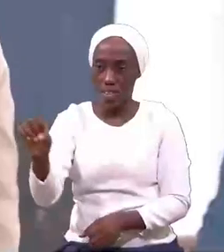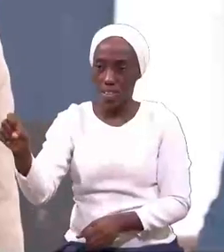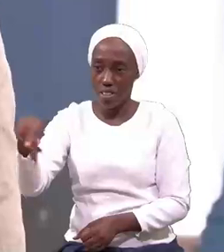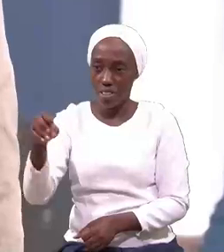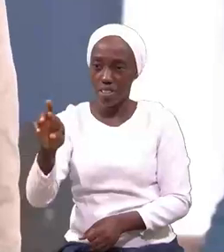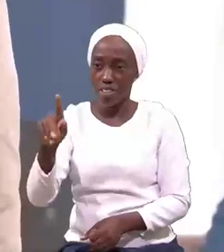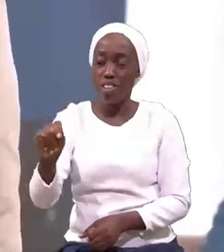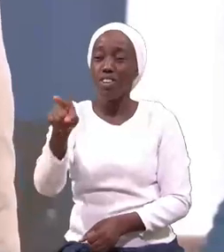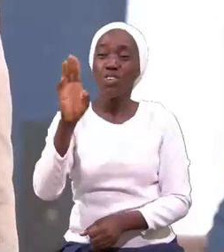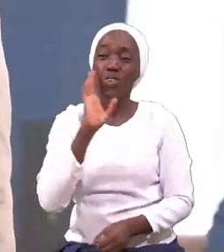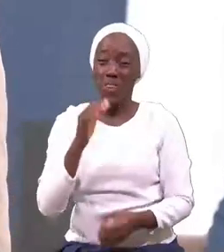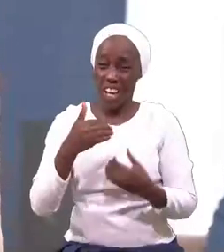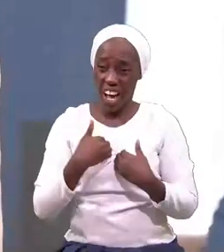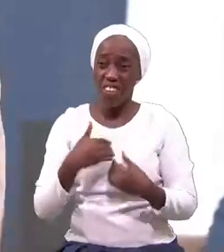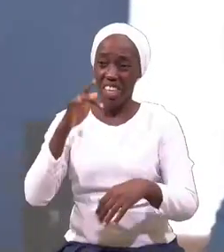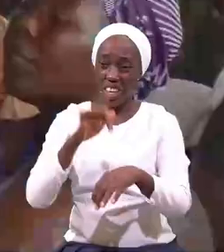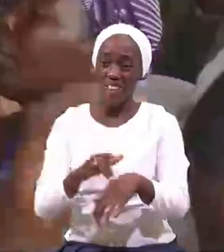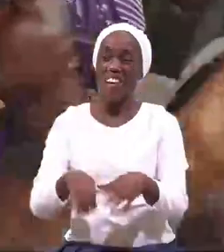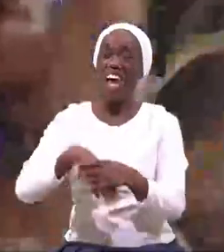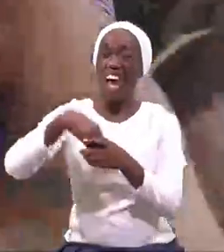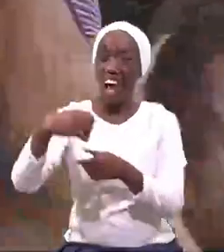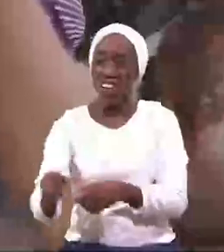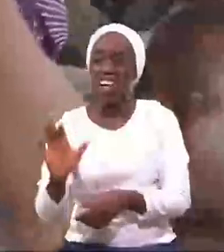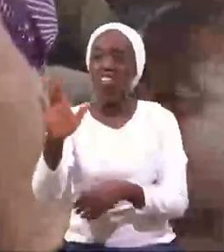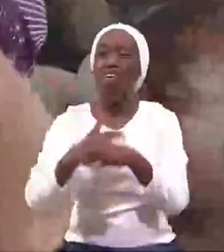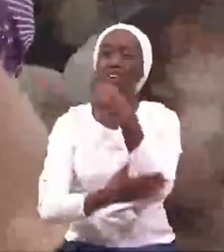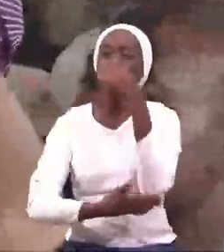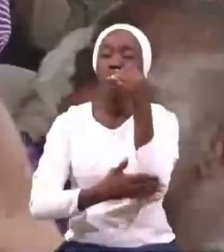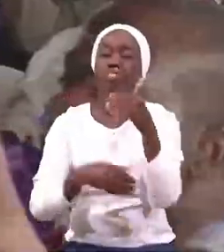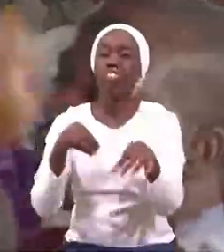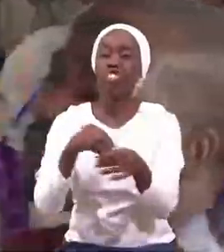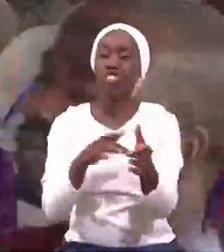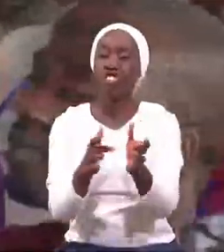Toi, tu auras d'impact hors de ton pays.